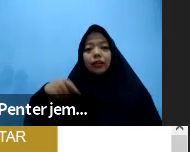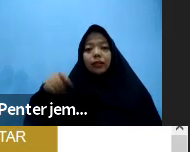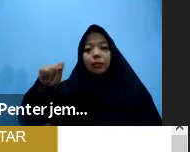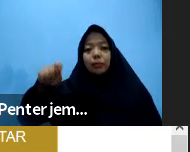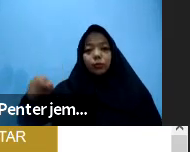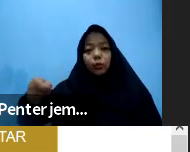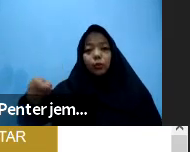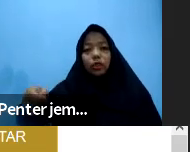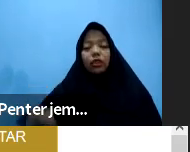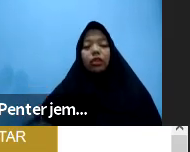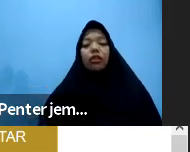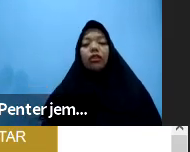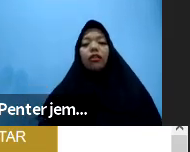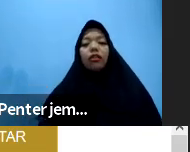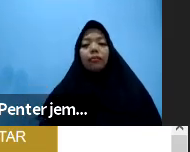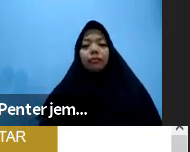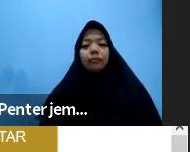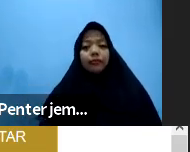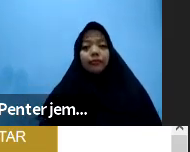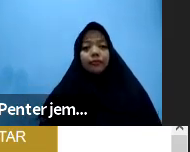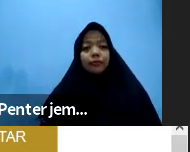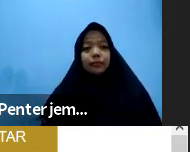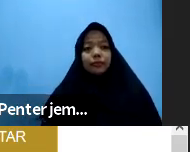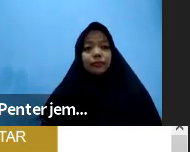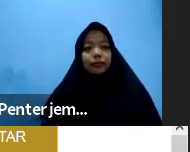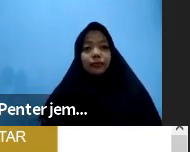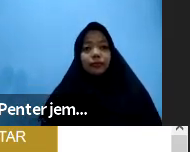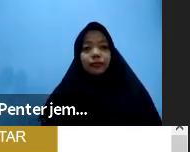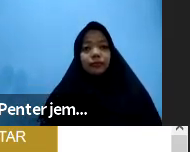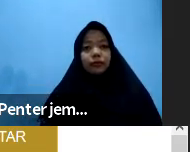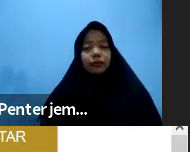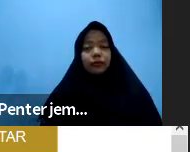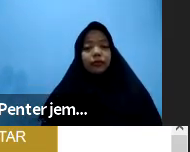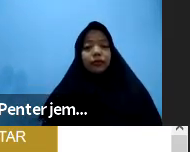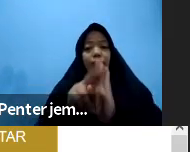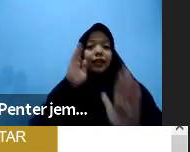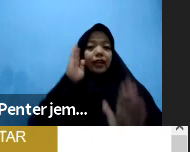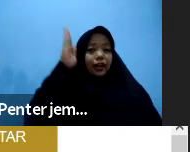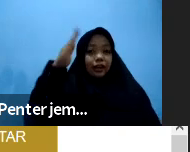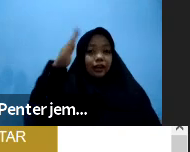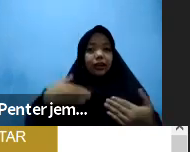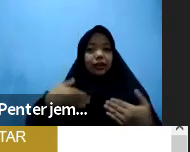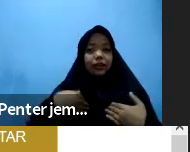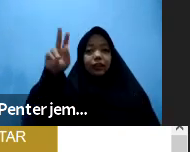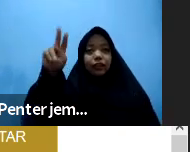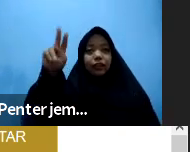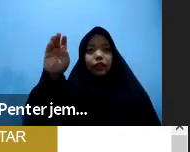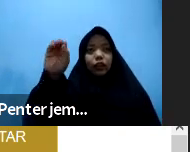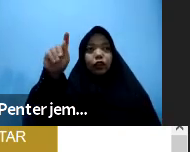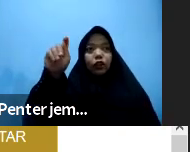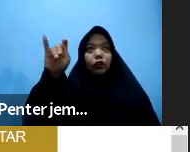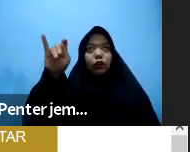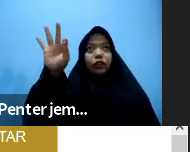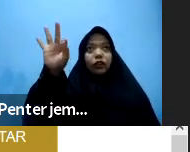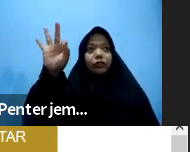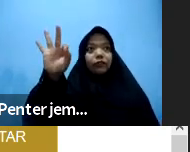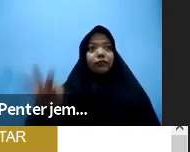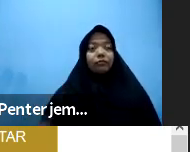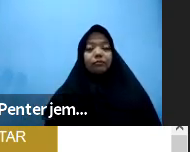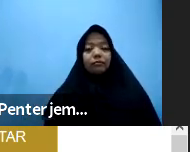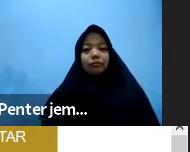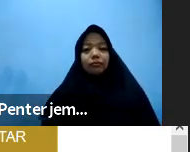ketika Bapak Ibu daftar di formulir nanti notifikasinya ada di email bapak ibu sehingga bapak ibu tinggal klik